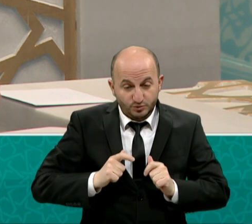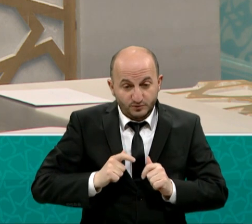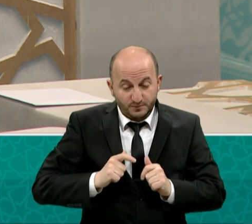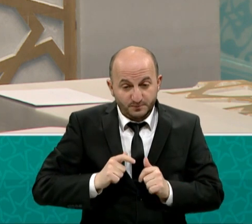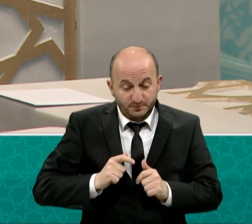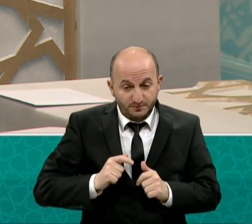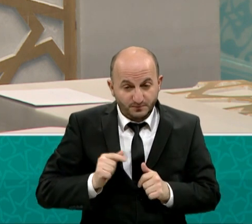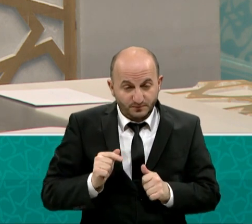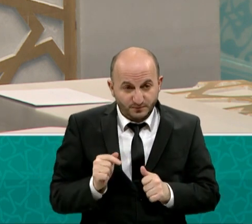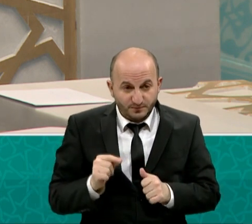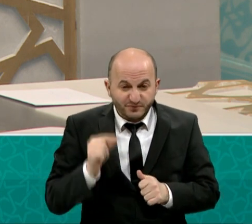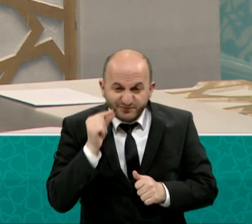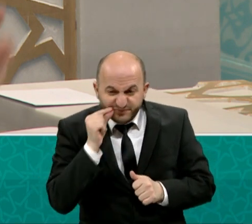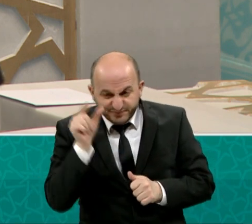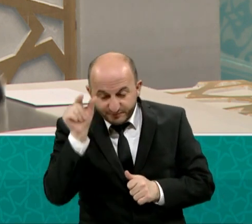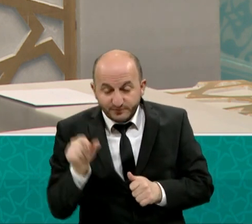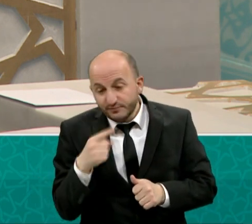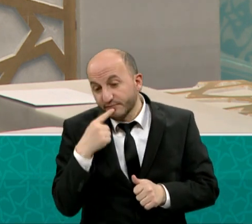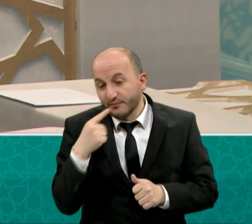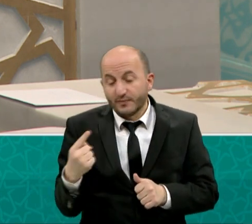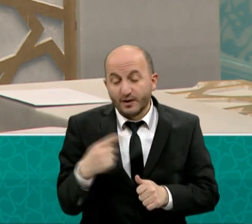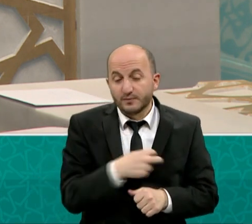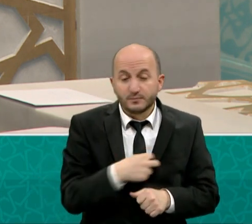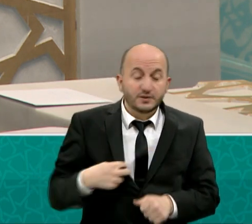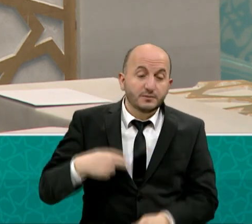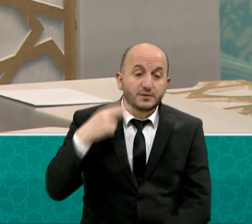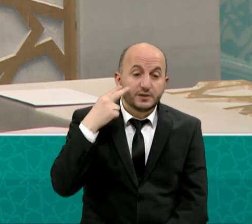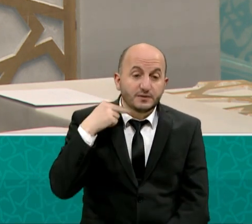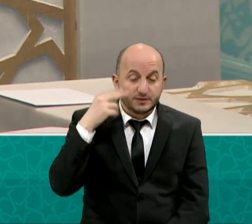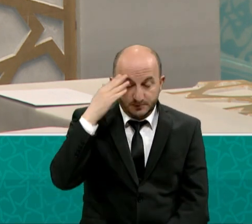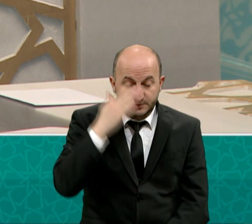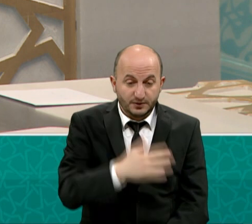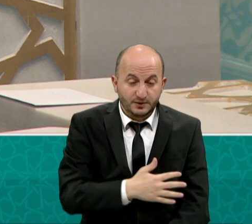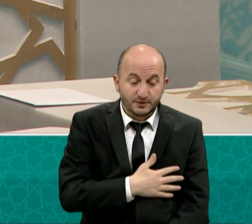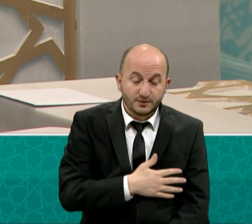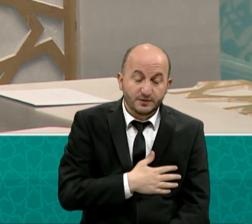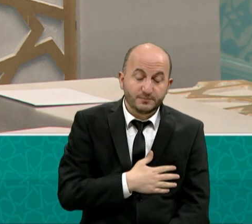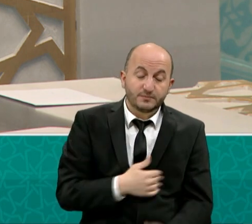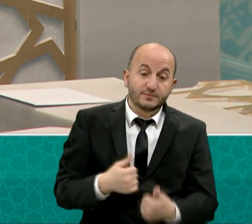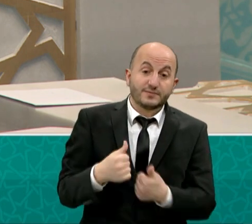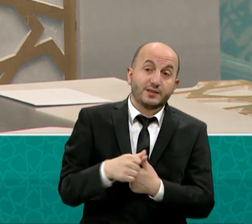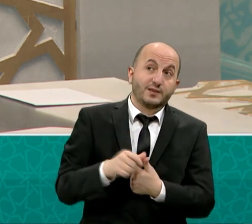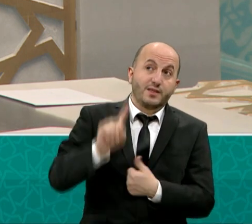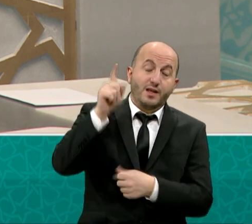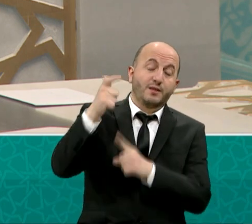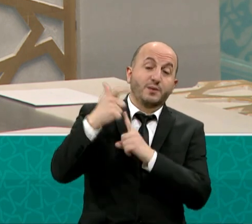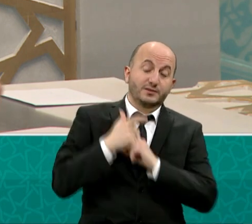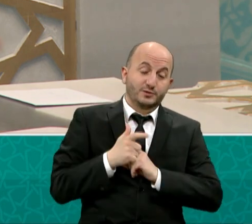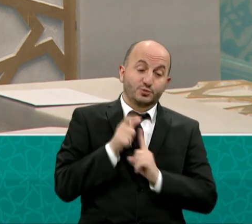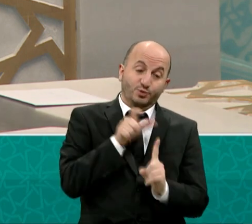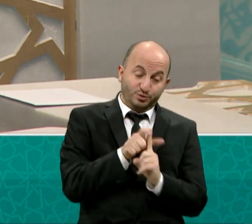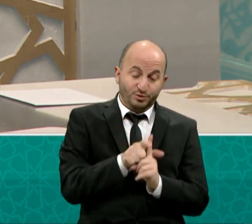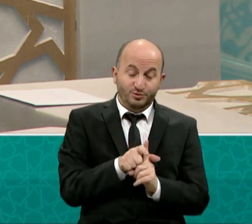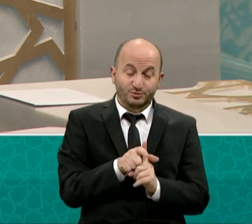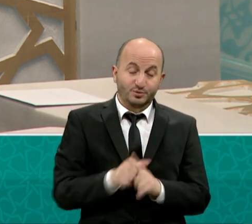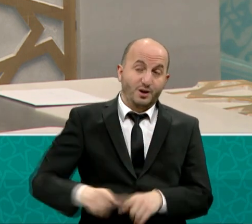Erkeğe denir ki ne yapar? Efendimiz Aleyhisselatü Vesselam, hanımlar Allah'ın bir emanetidir, onları koruyun diyor.